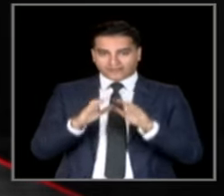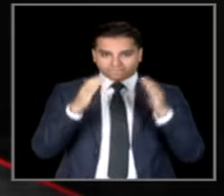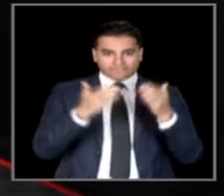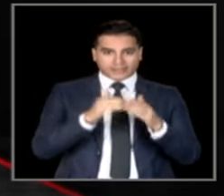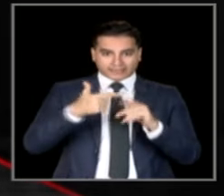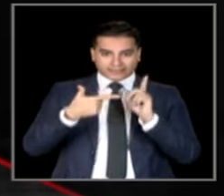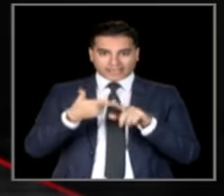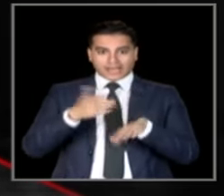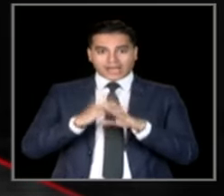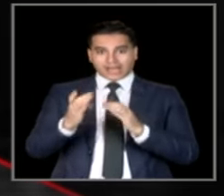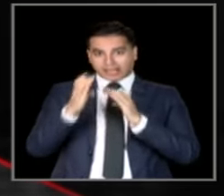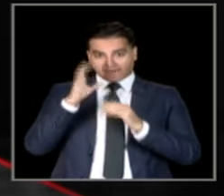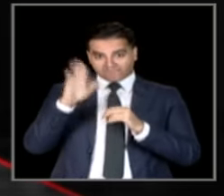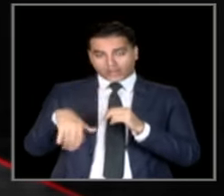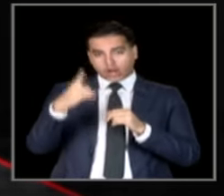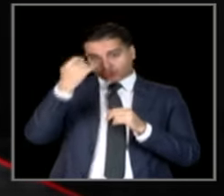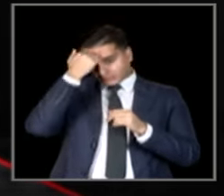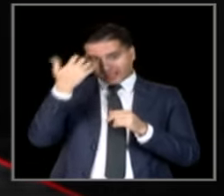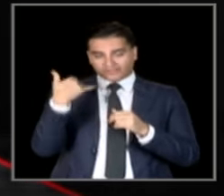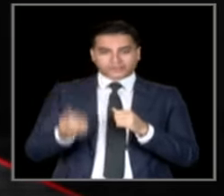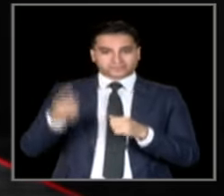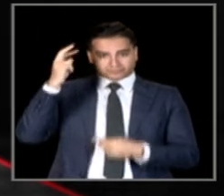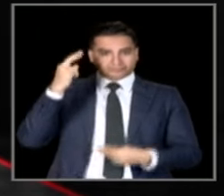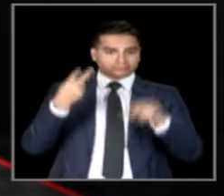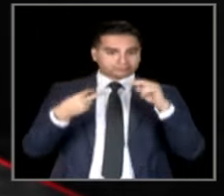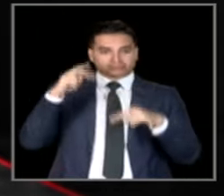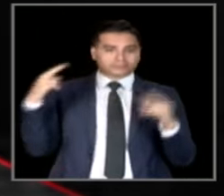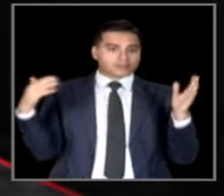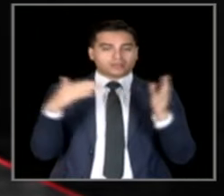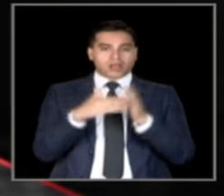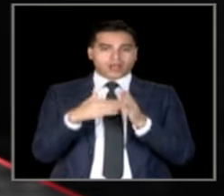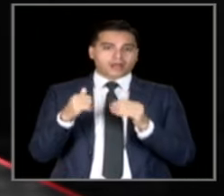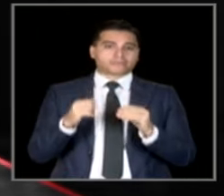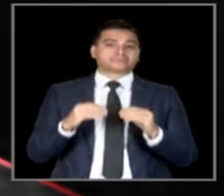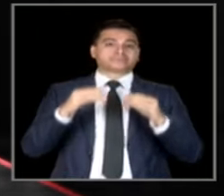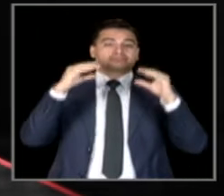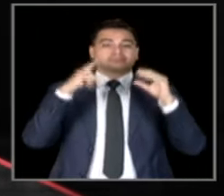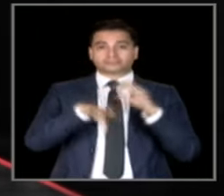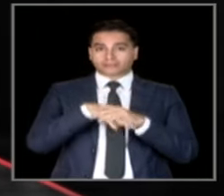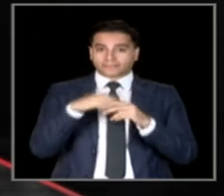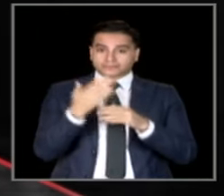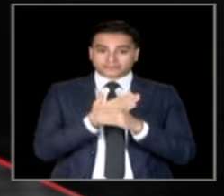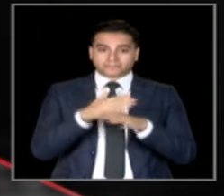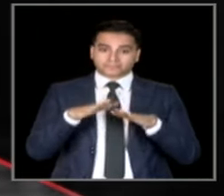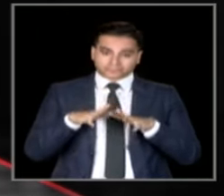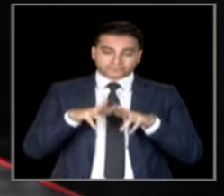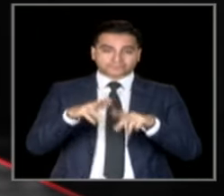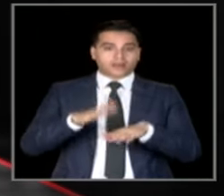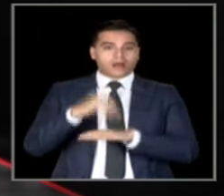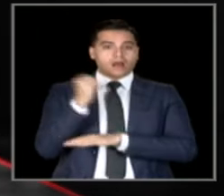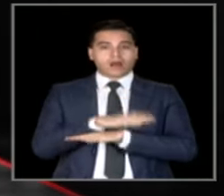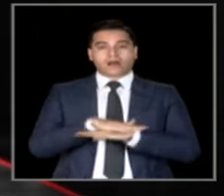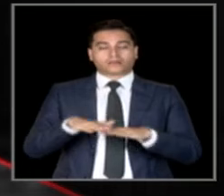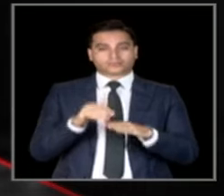الثانية كل نقطة ب10,000 جنيه وحيتضاعف الرقم وصولاً للمباراة النهائية. جميع المبالغ المالية في